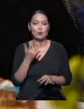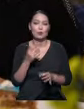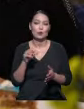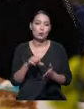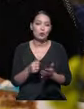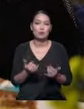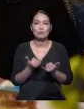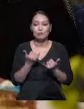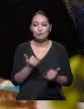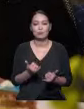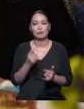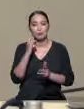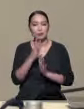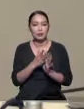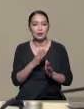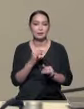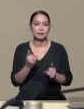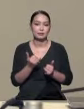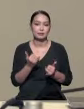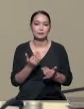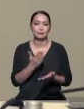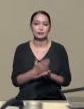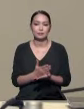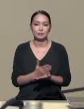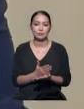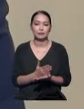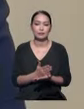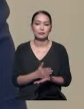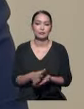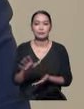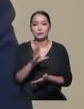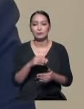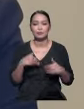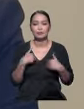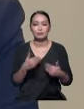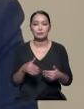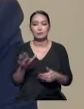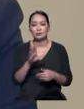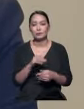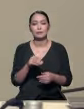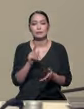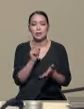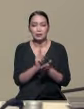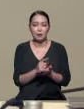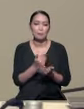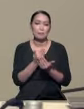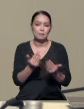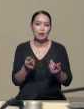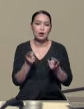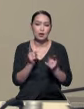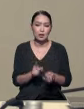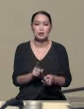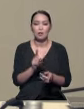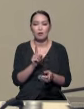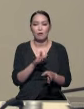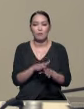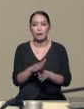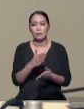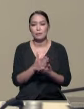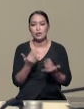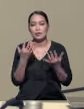заботливые руки и теплота сердец. Хотелось бы вас поздравлять каждый день. Всем лучшим мы обязаны действительно вам. И сегодня то, что у нас